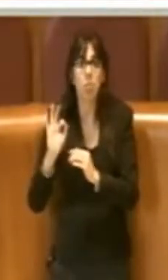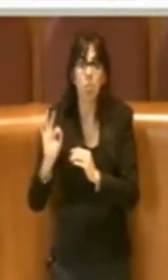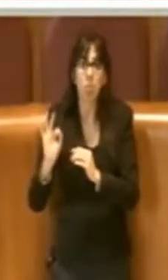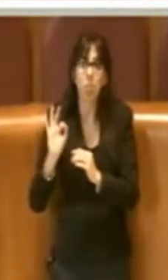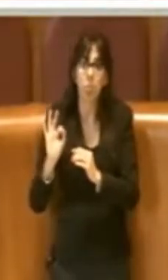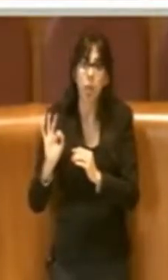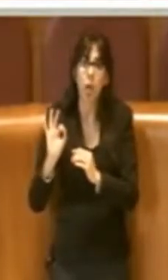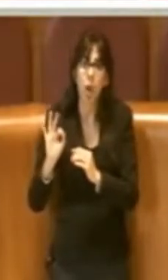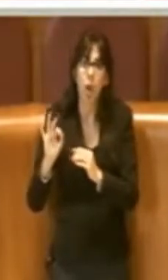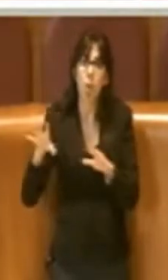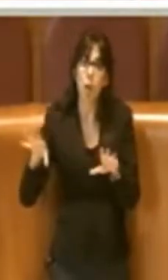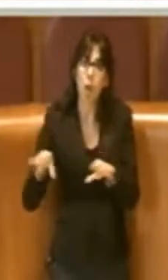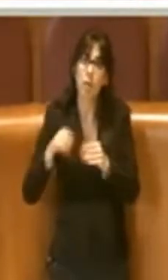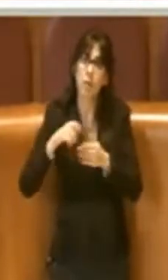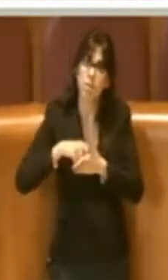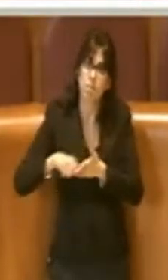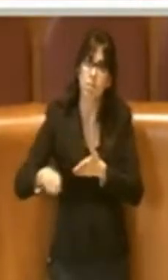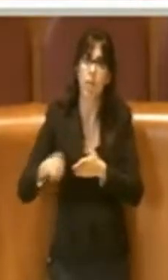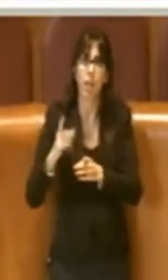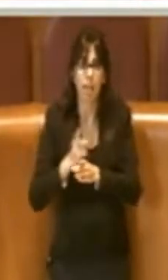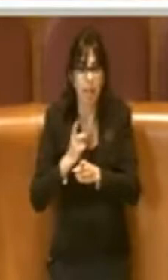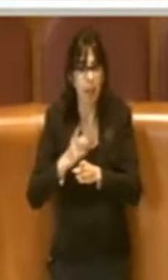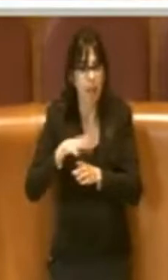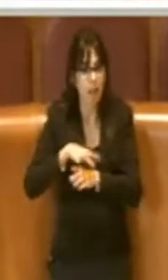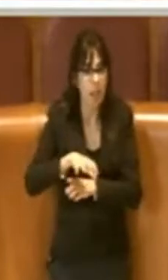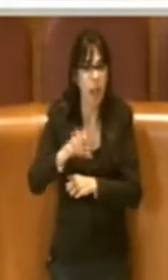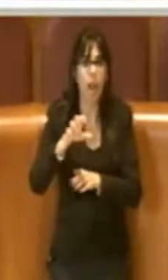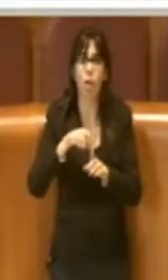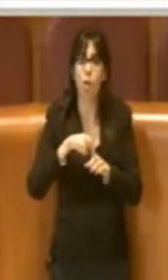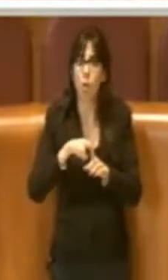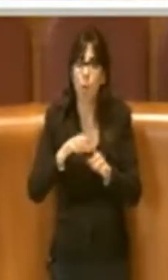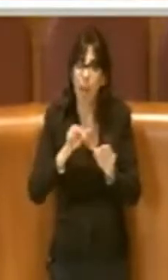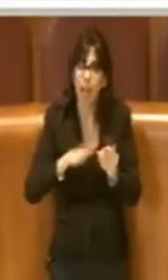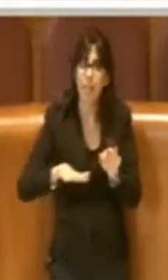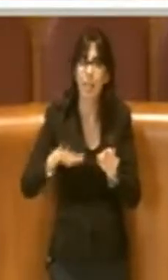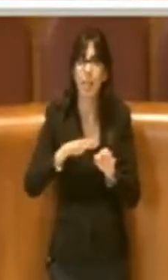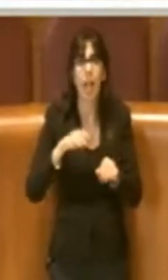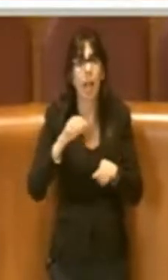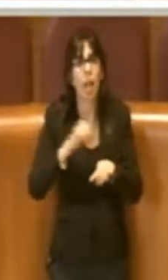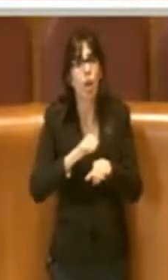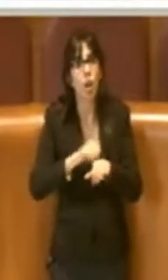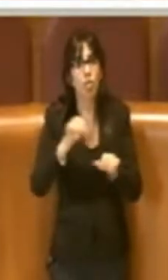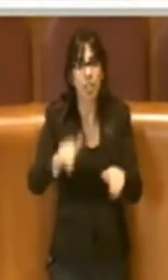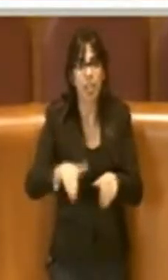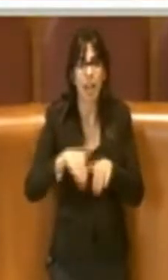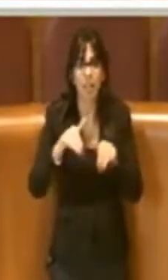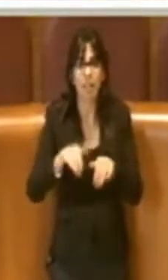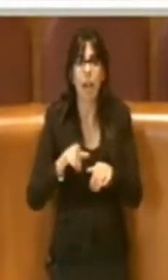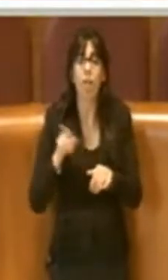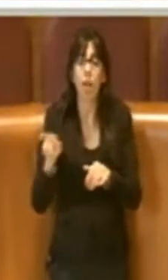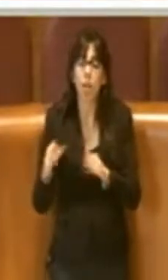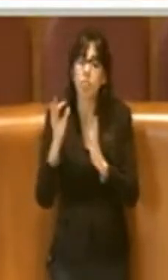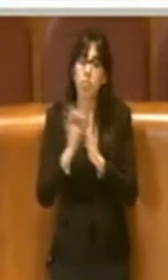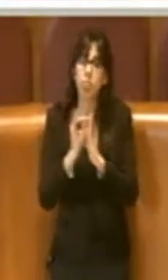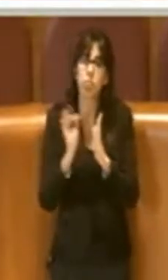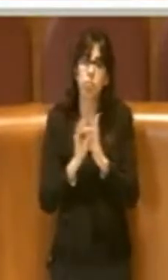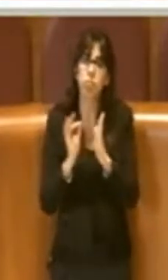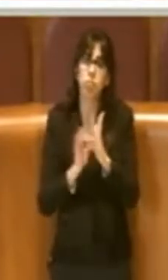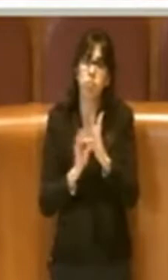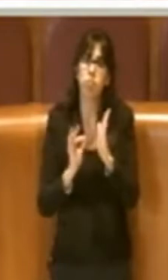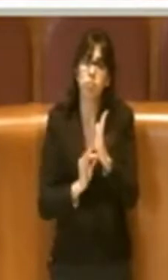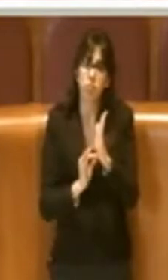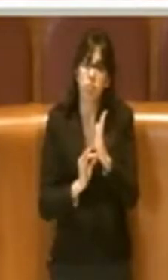il recupero e il riutilizzo delle terre e rocce da scavo, e disciplina un